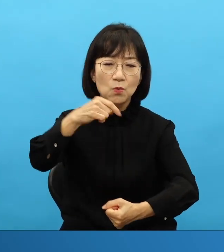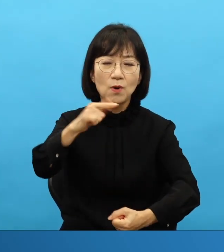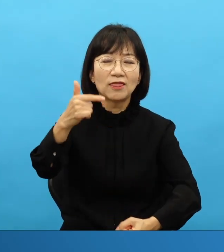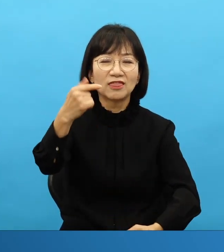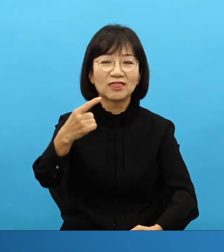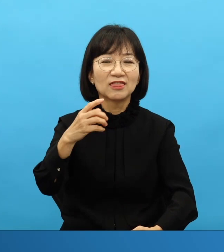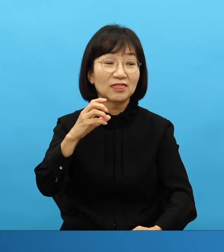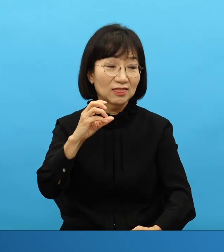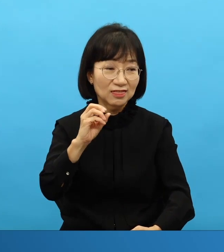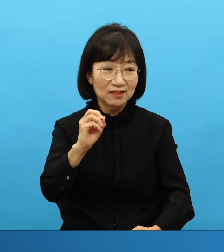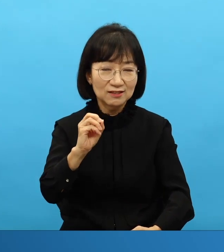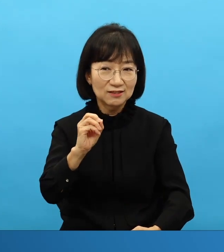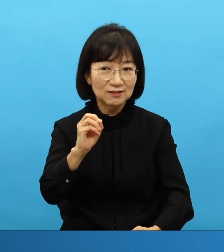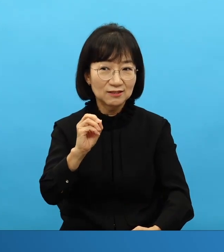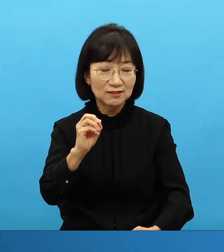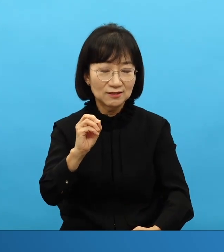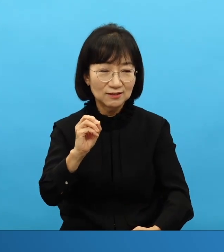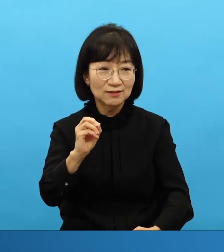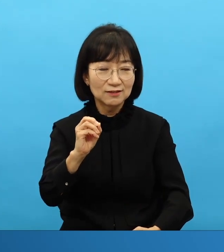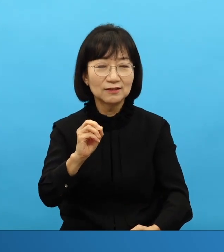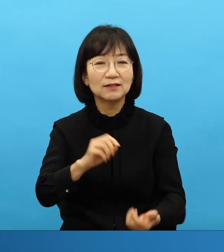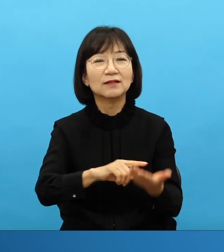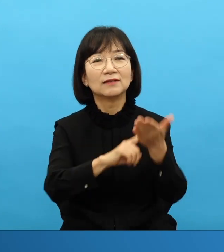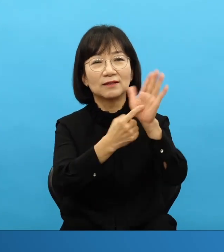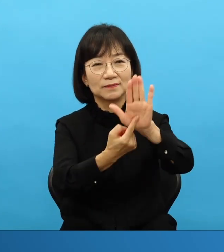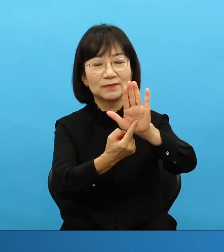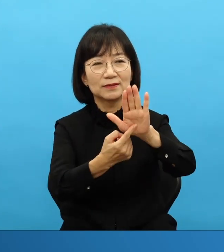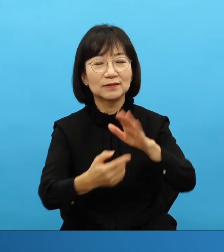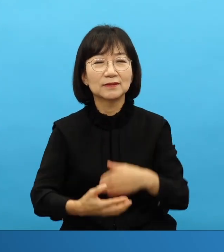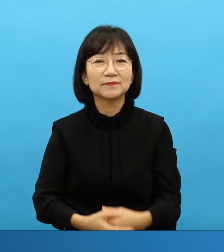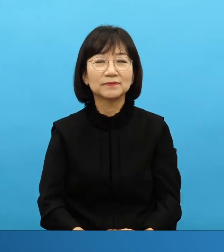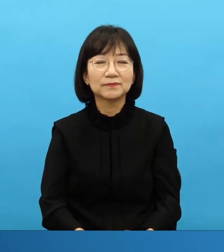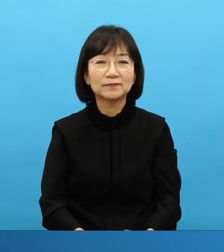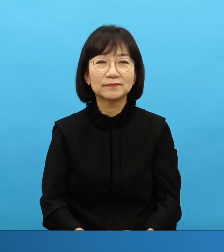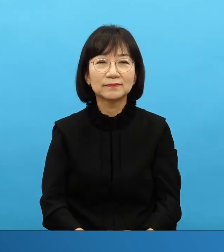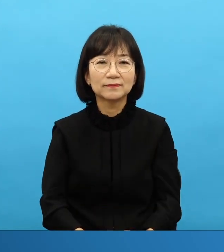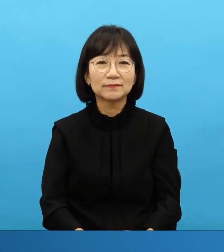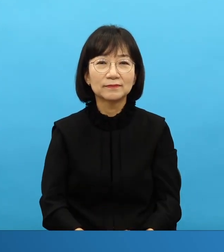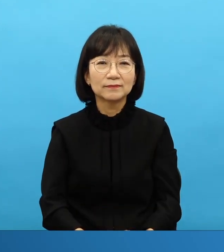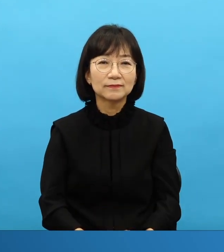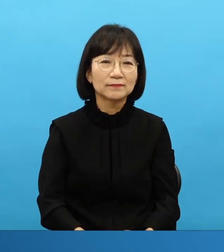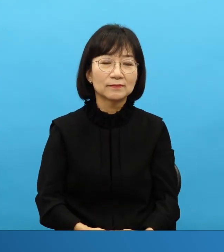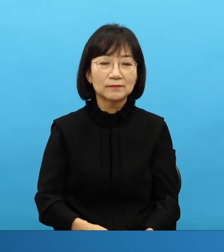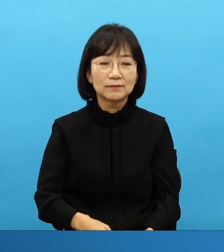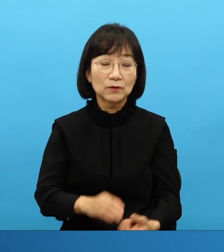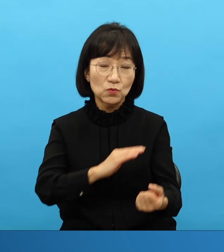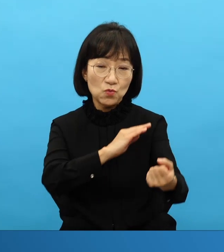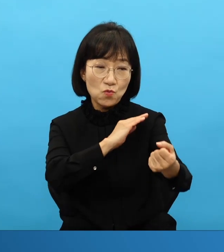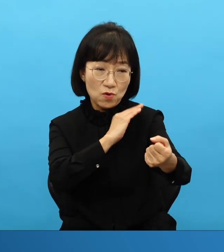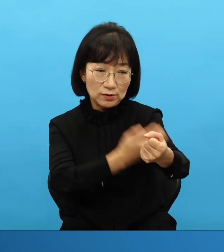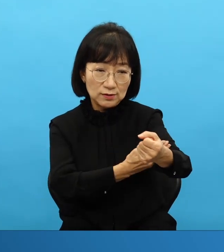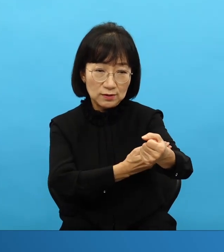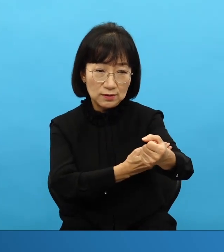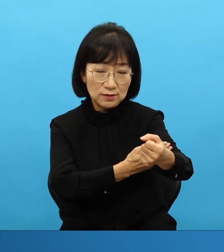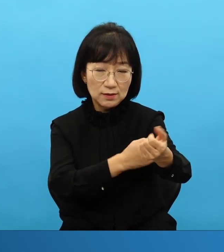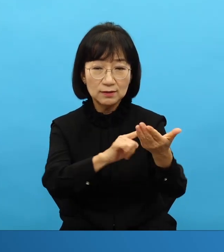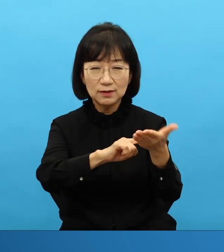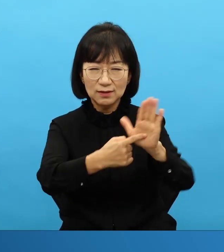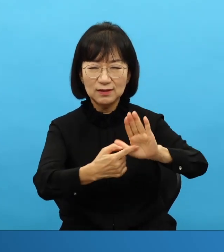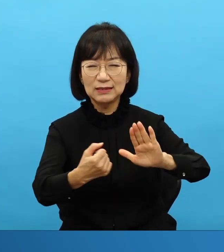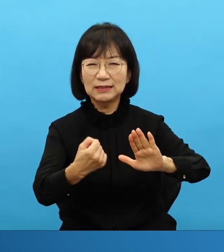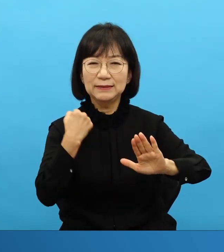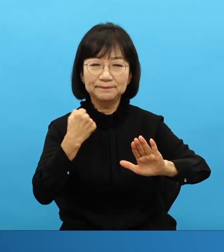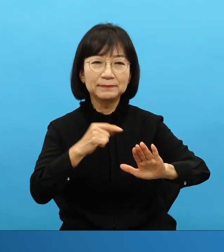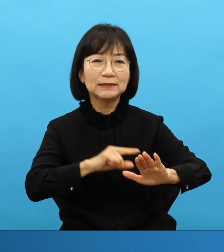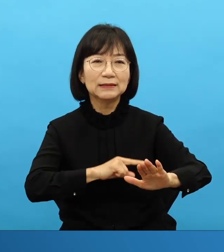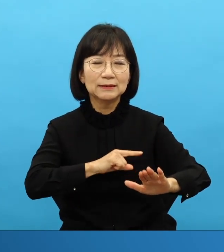뭐냐면 두나미스 다이나마이트인데 권세 나타나는 능력입니다. 这个全能呢是希腊语 Dunamis Divinity，